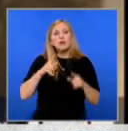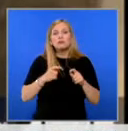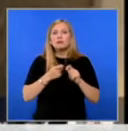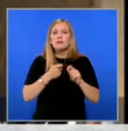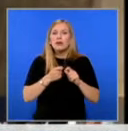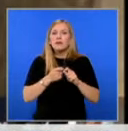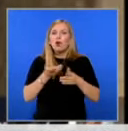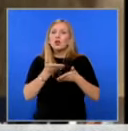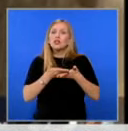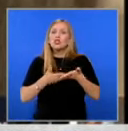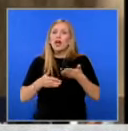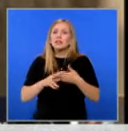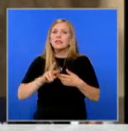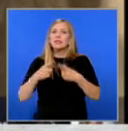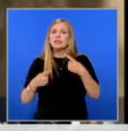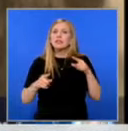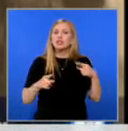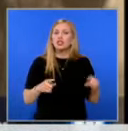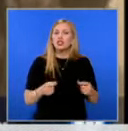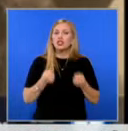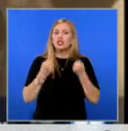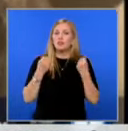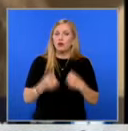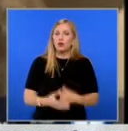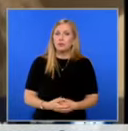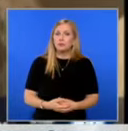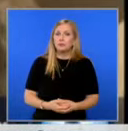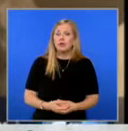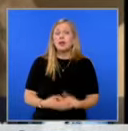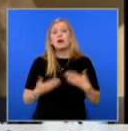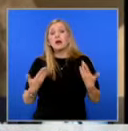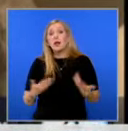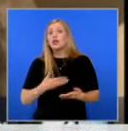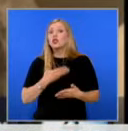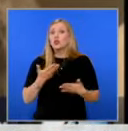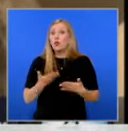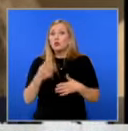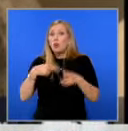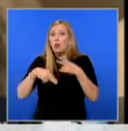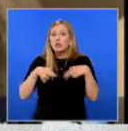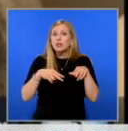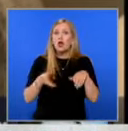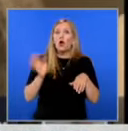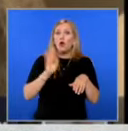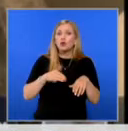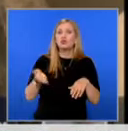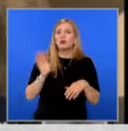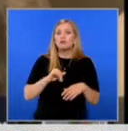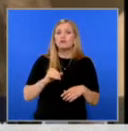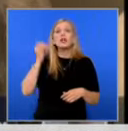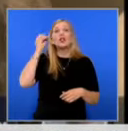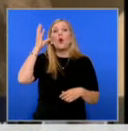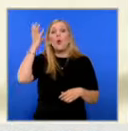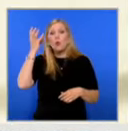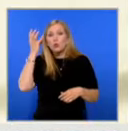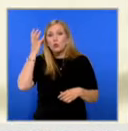животни и че главите най-вероятно са от лами и докато маусън търси още научни доказателства почитателите